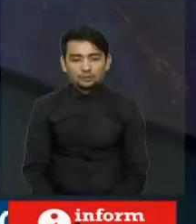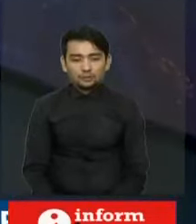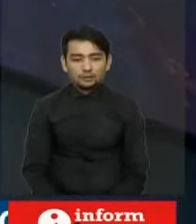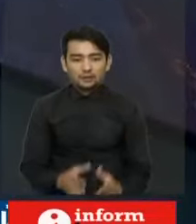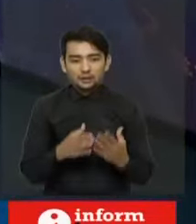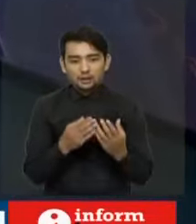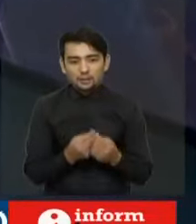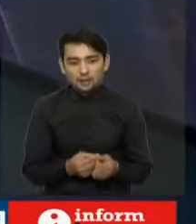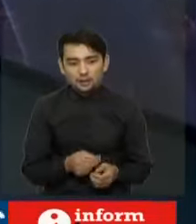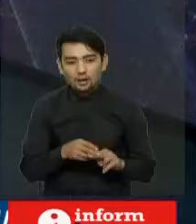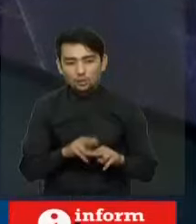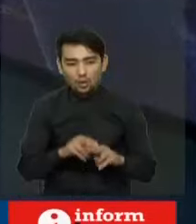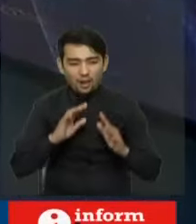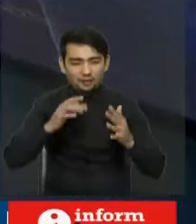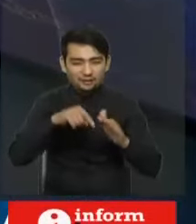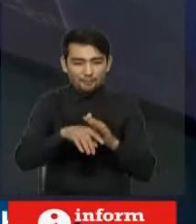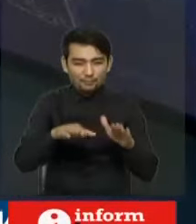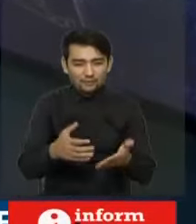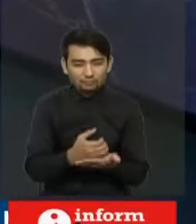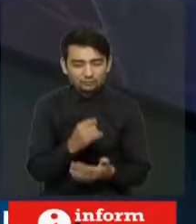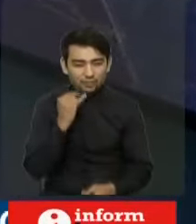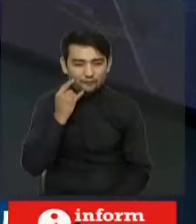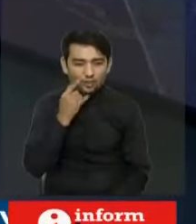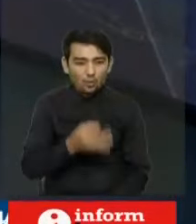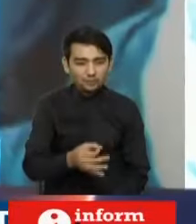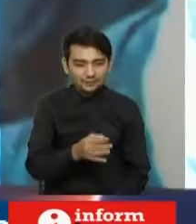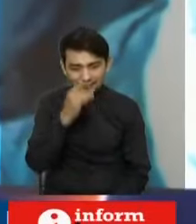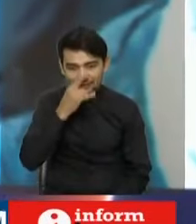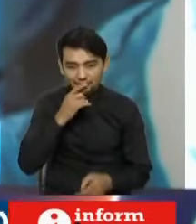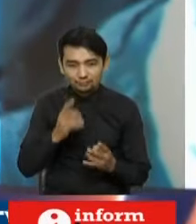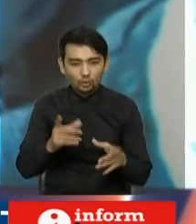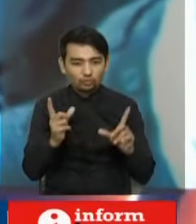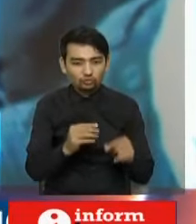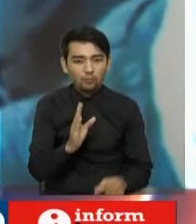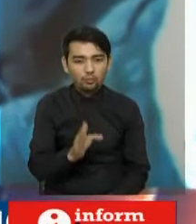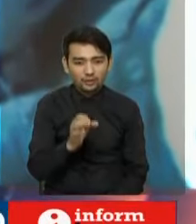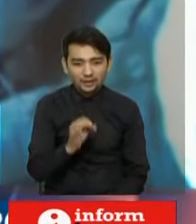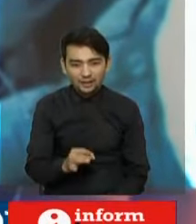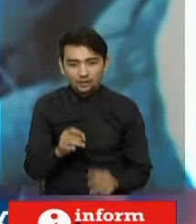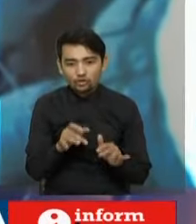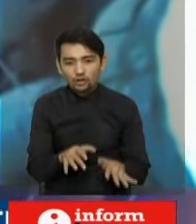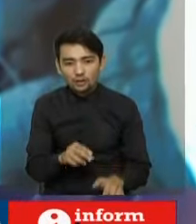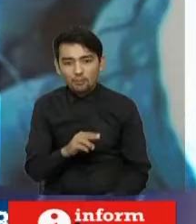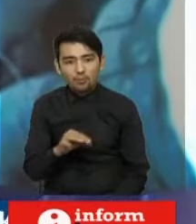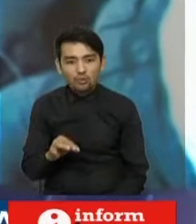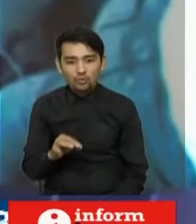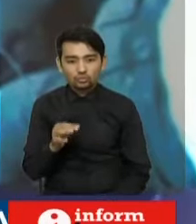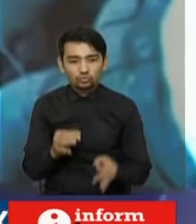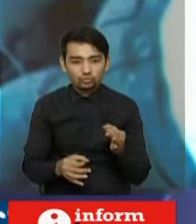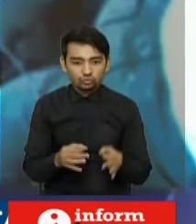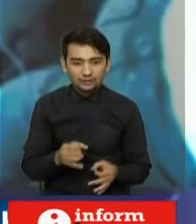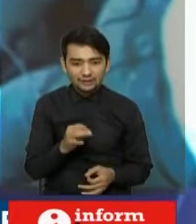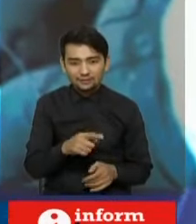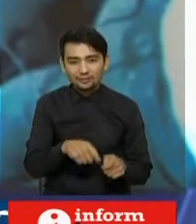Семья, которую обнаружили в лесопосадке в Павлодарской области, покинет Казахстан по решению суда